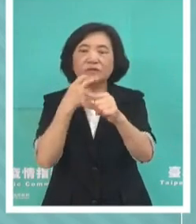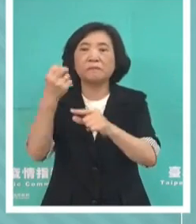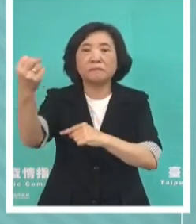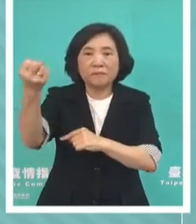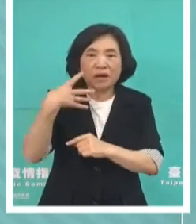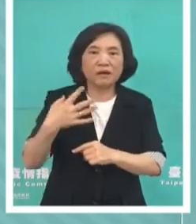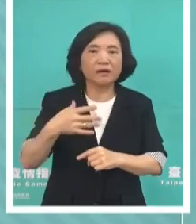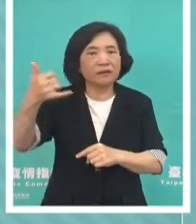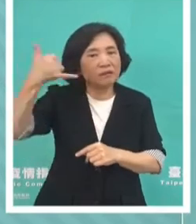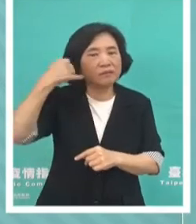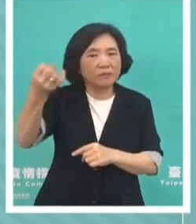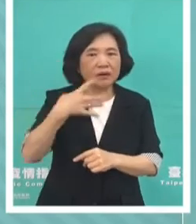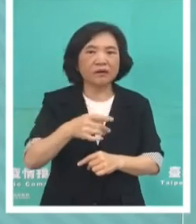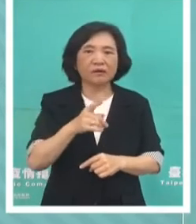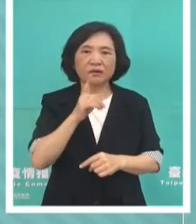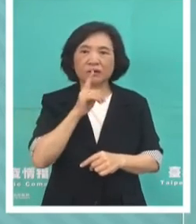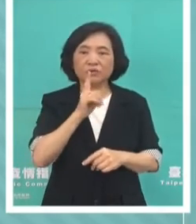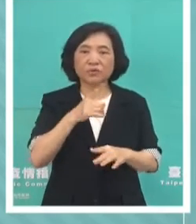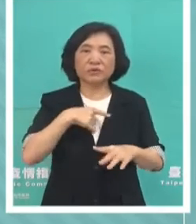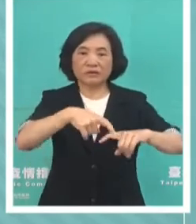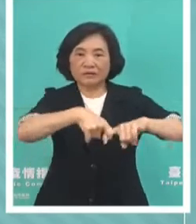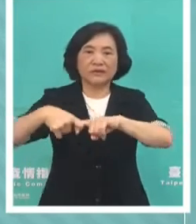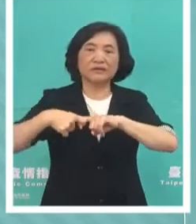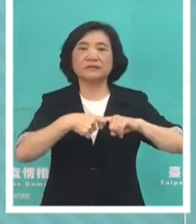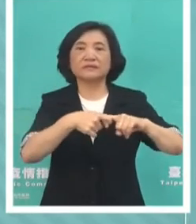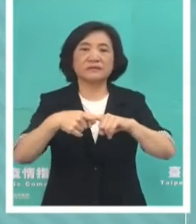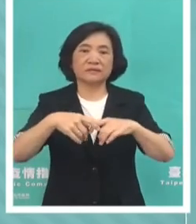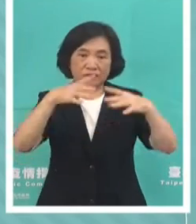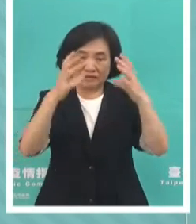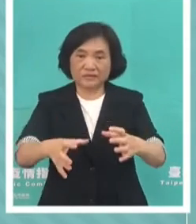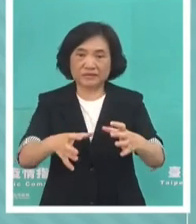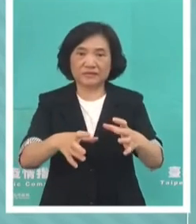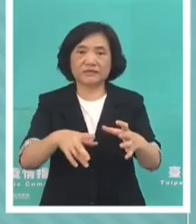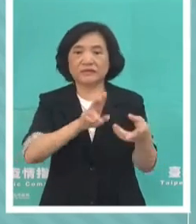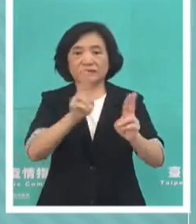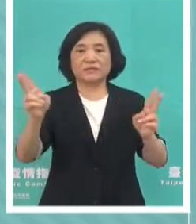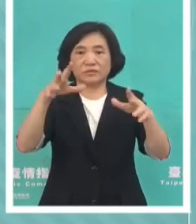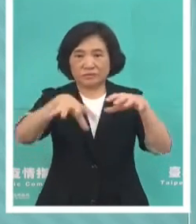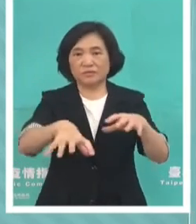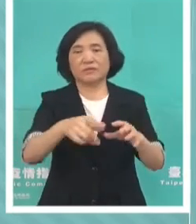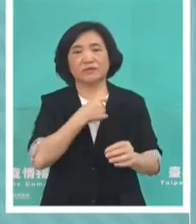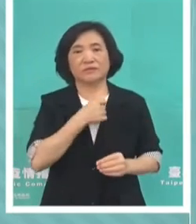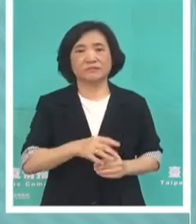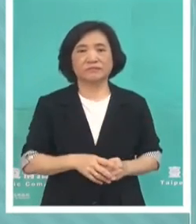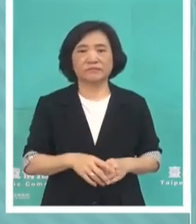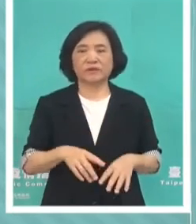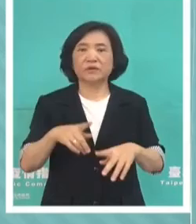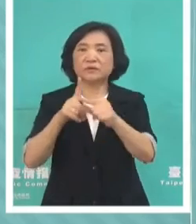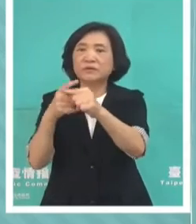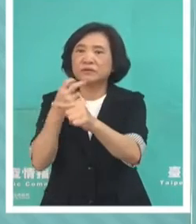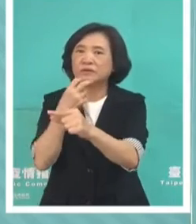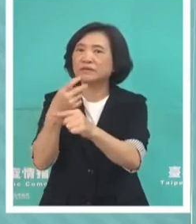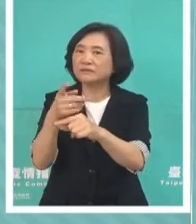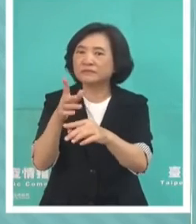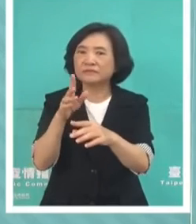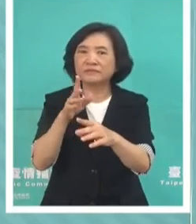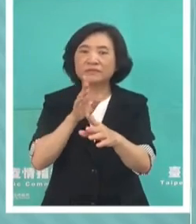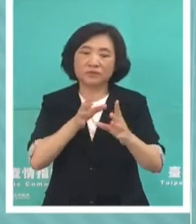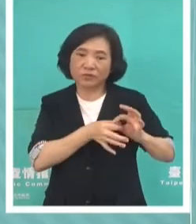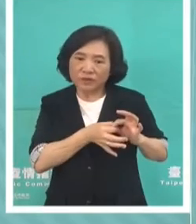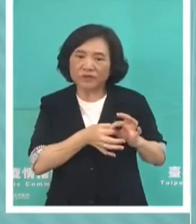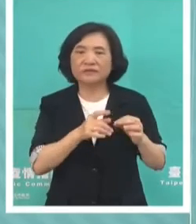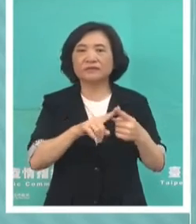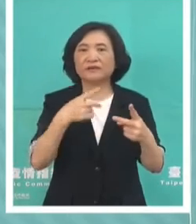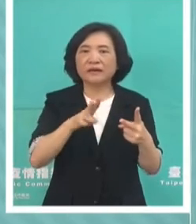说要开这个联合前进指挥所，我想说不管中央是关心你